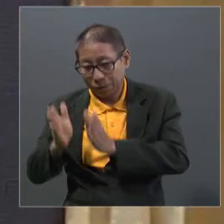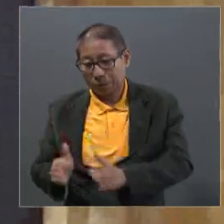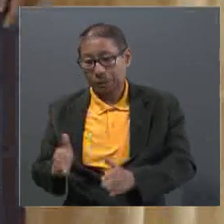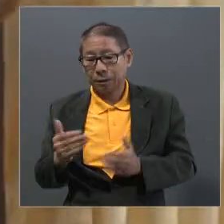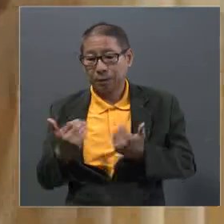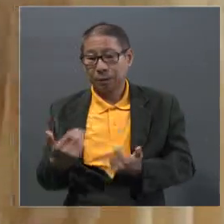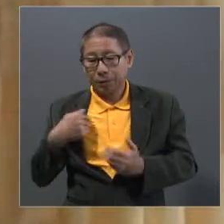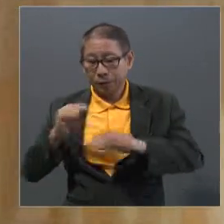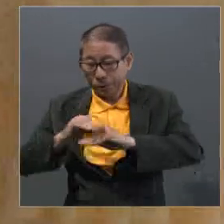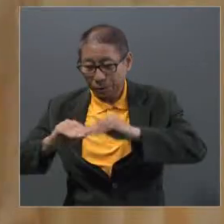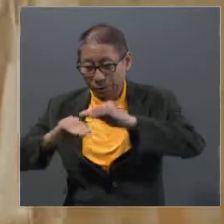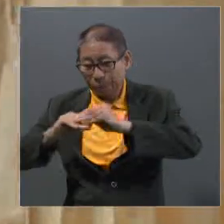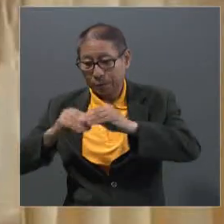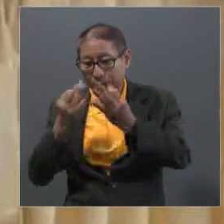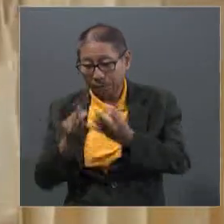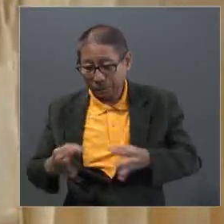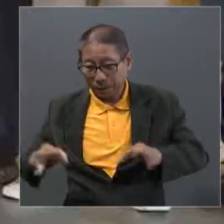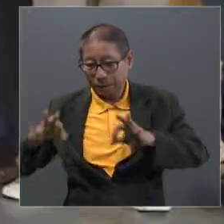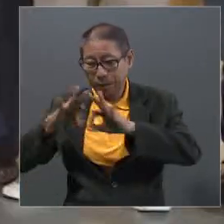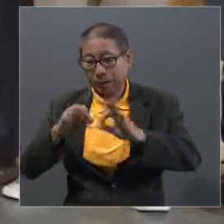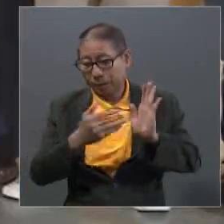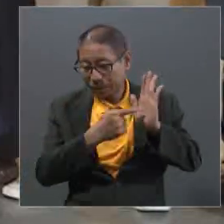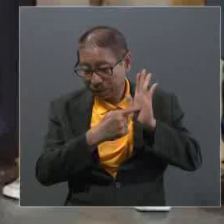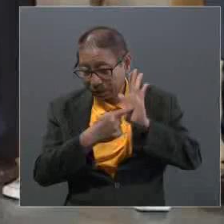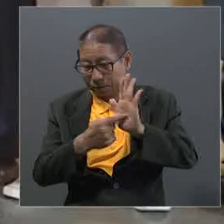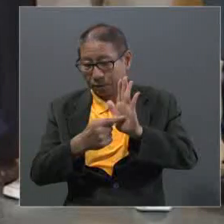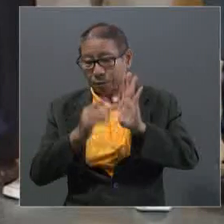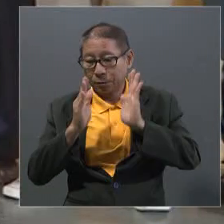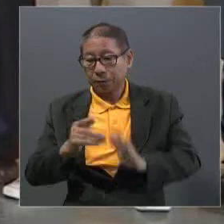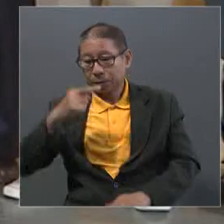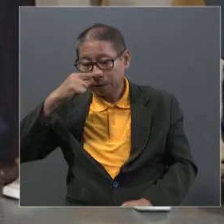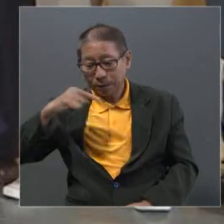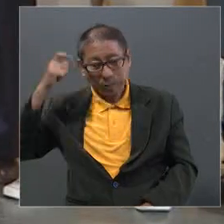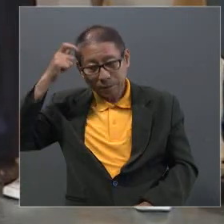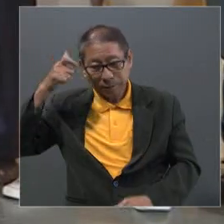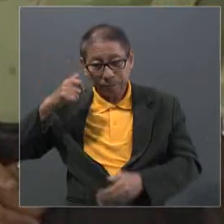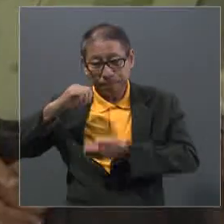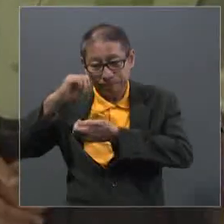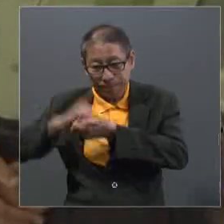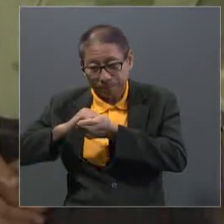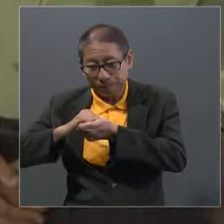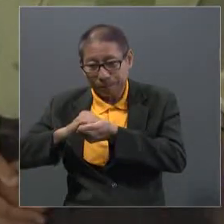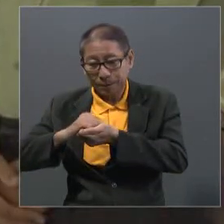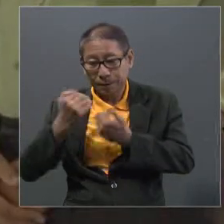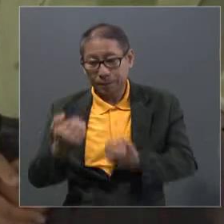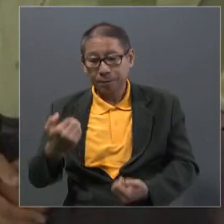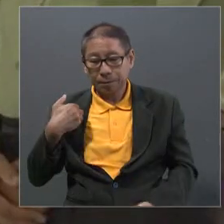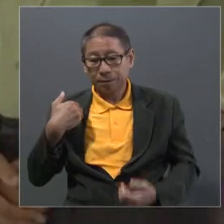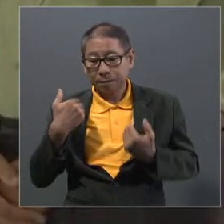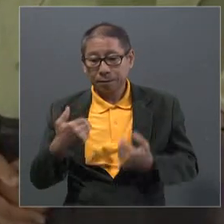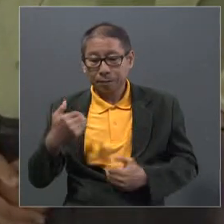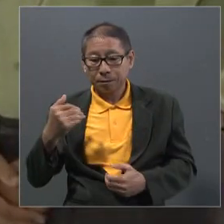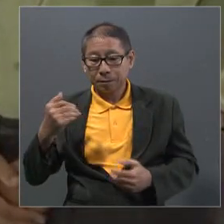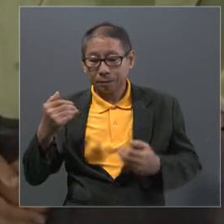นี้เป็นโครงการนำร่องและเป็นสัญลักษณ์ของความหวังดีของชาวไทยต่อชาวเมียนมาร์จากนั้นนางลดาวัลเพชรเศษ